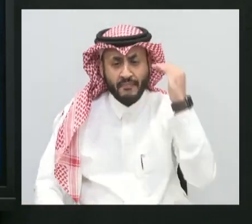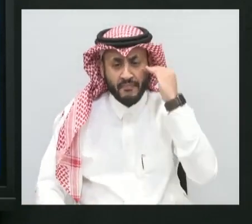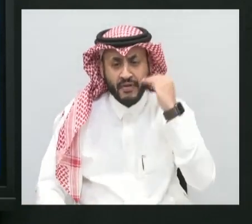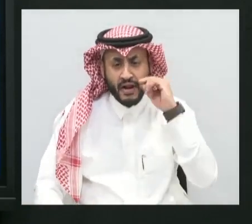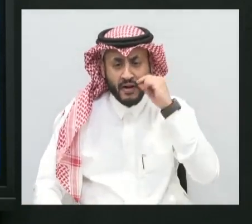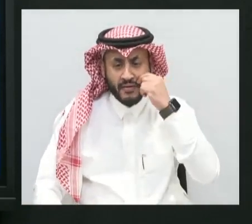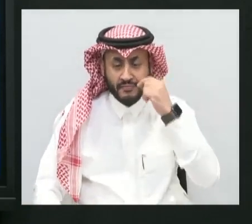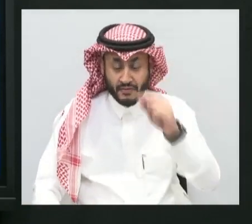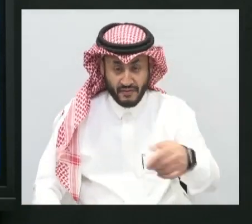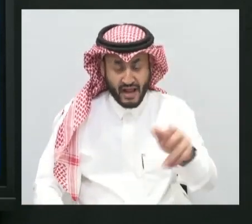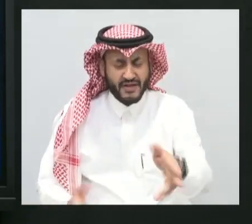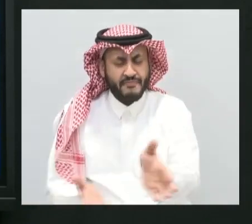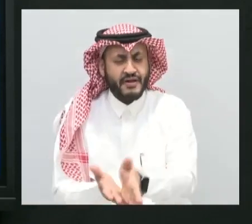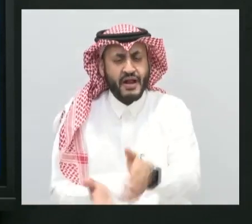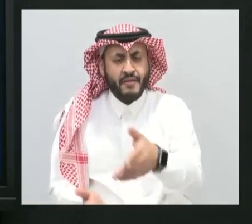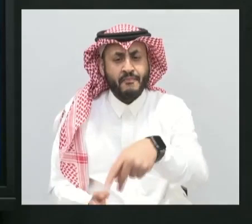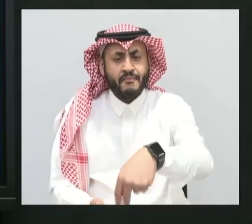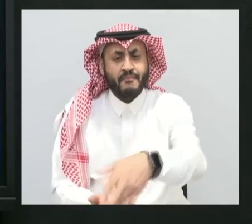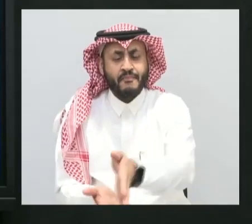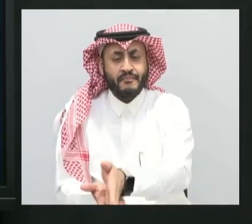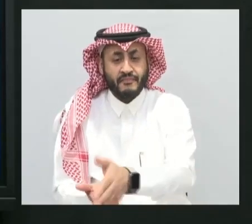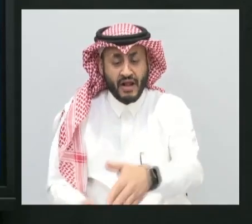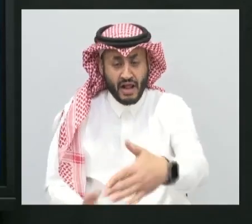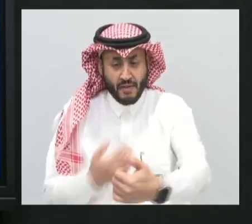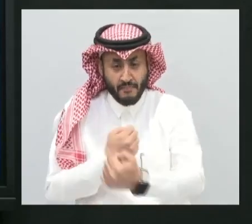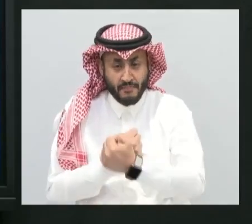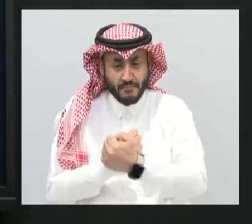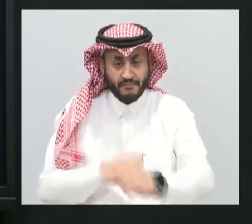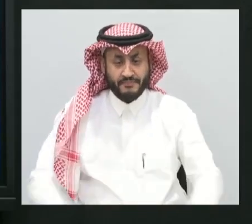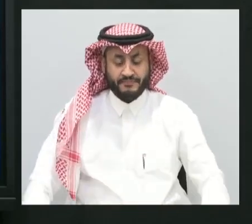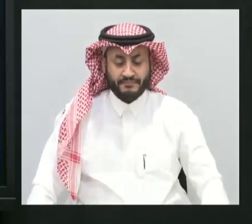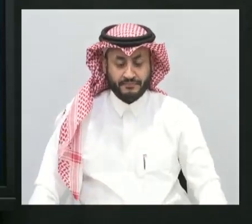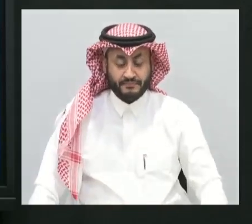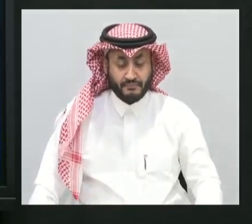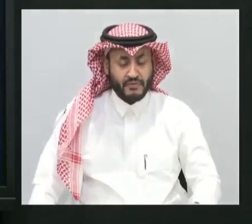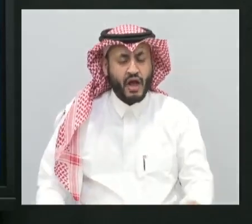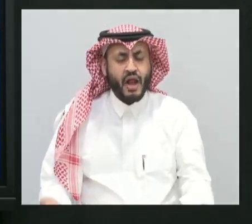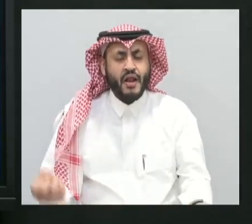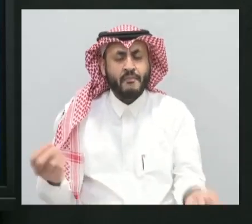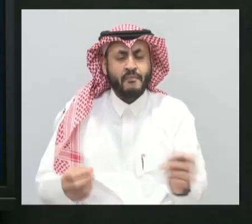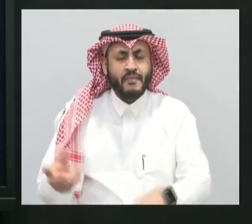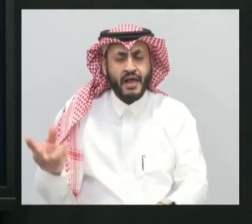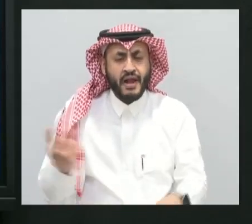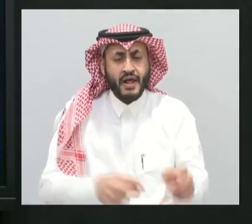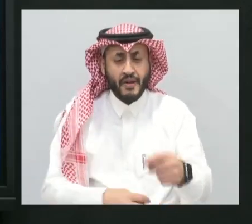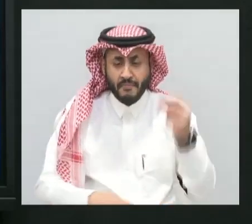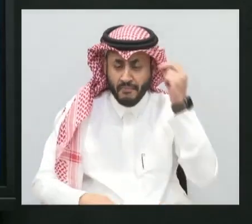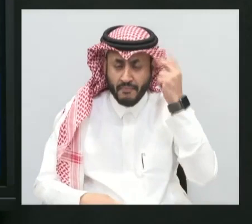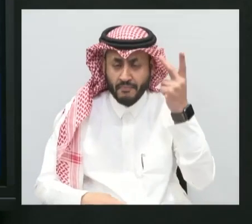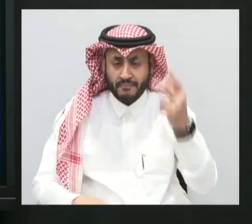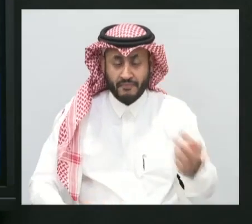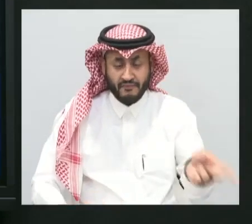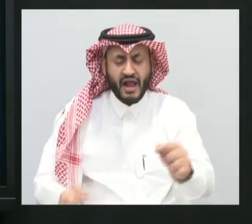اتباع طرق ووسائل لكي نحافظ عليها سوف نثري معلوماتنا اكثر وكذلك